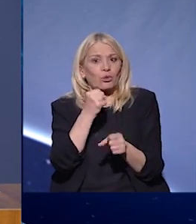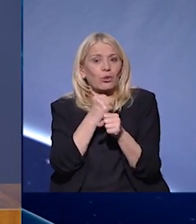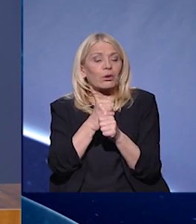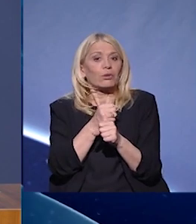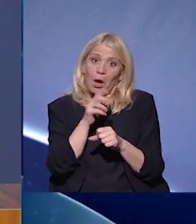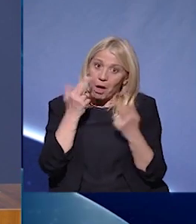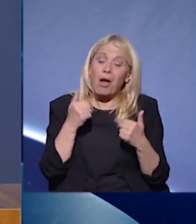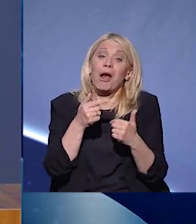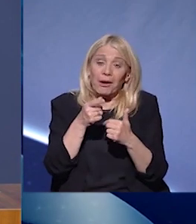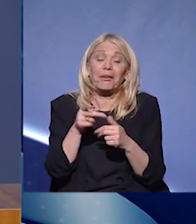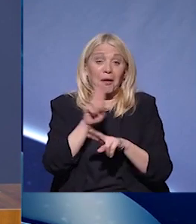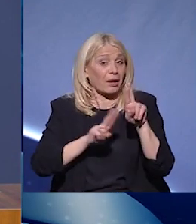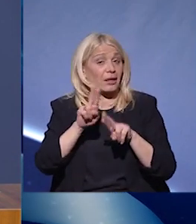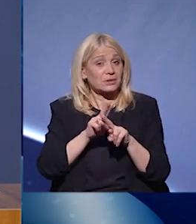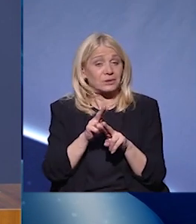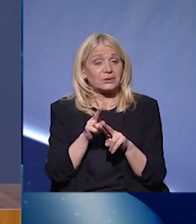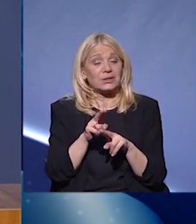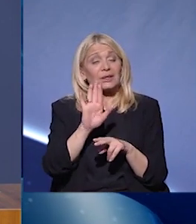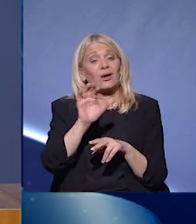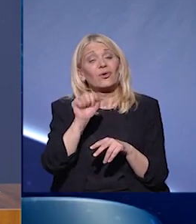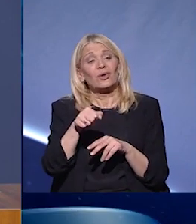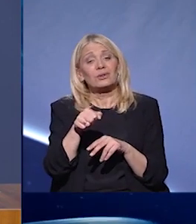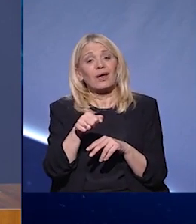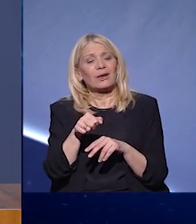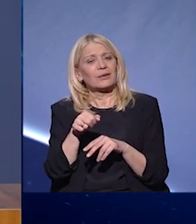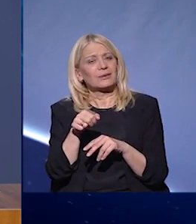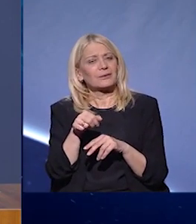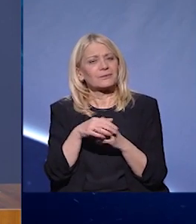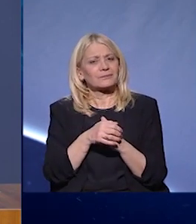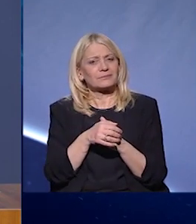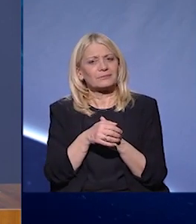ali deluje. Tako da ta